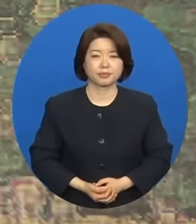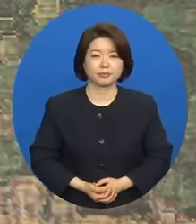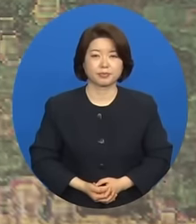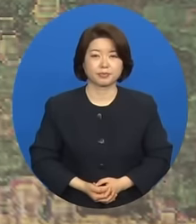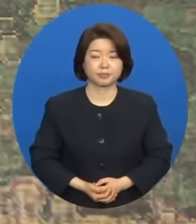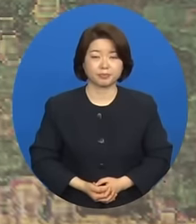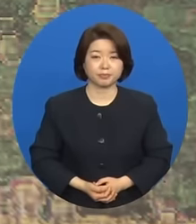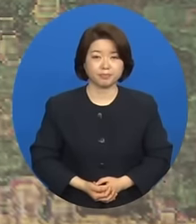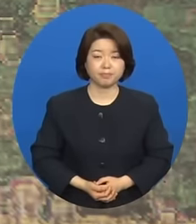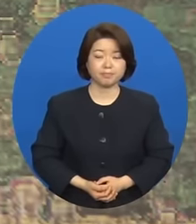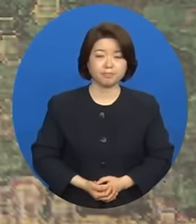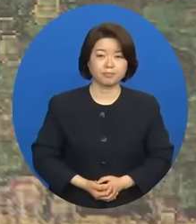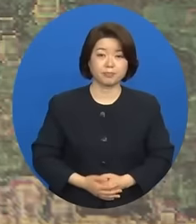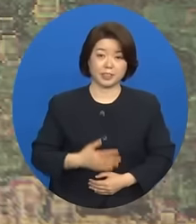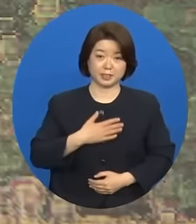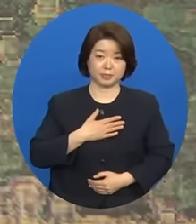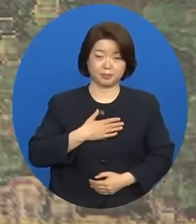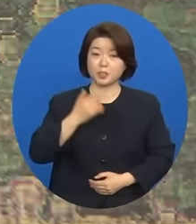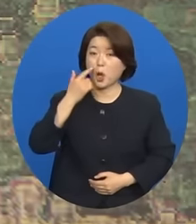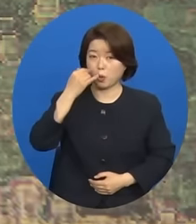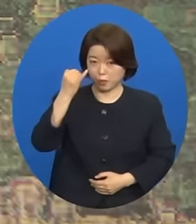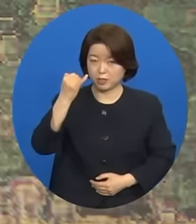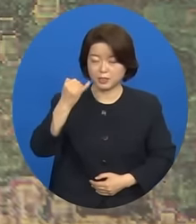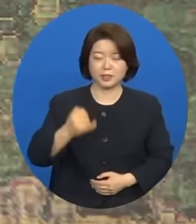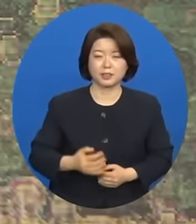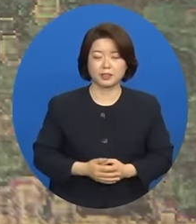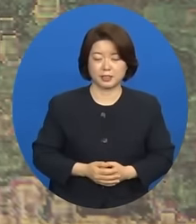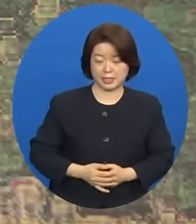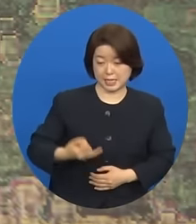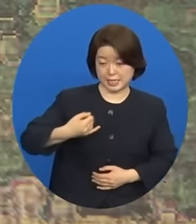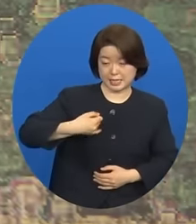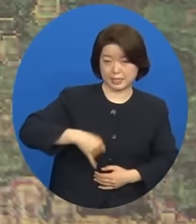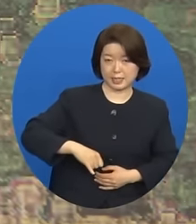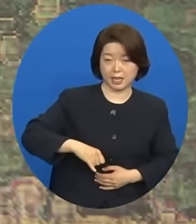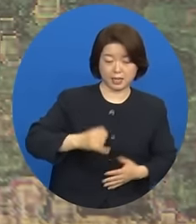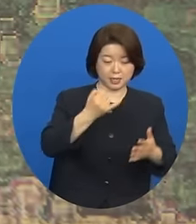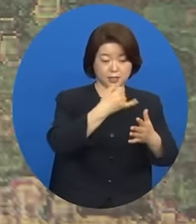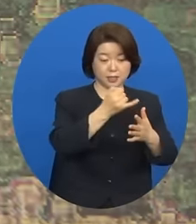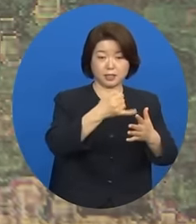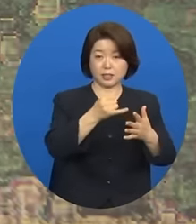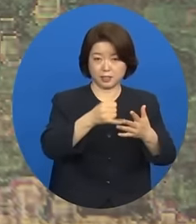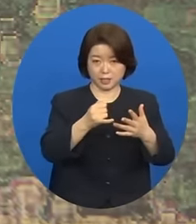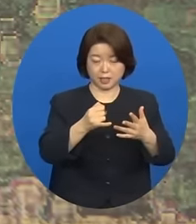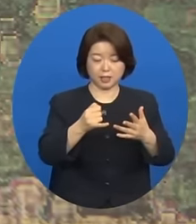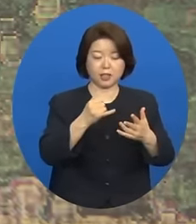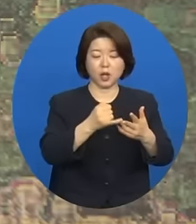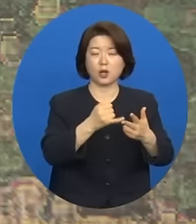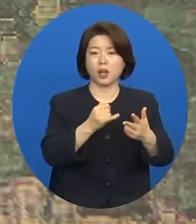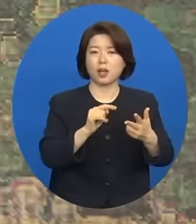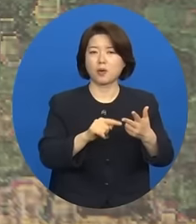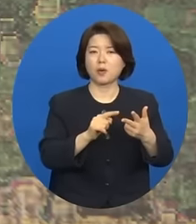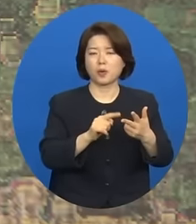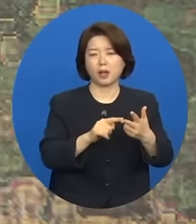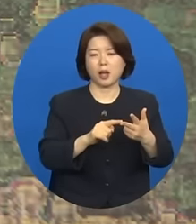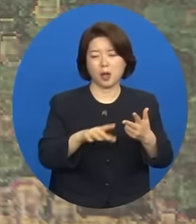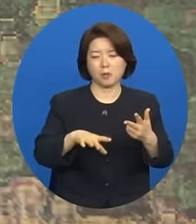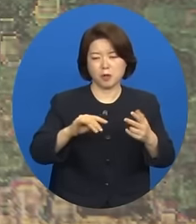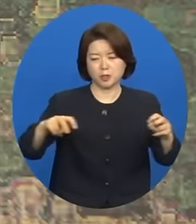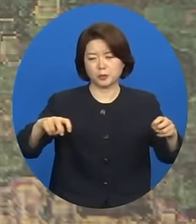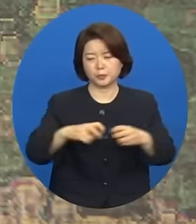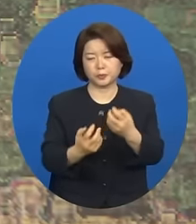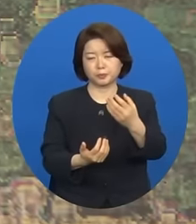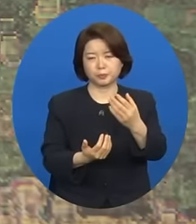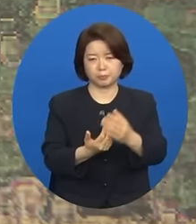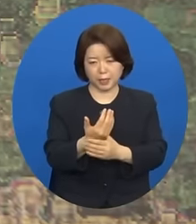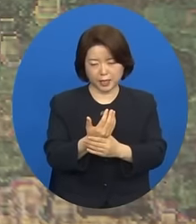저희 어머님께서 이제 딸 셋을 놓고 셋째가 교통사고로 먼저 죽고 보낸